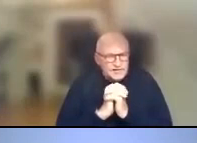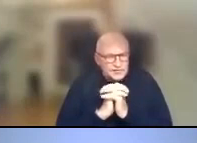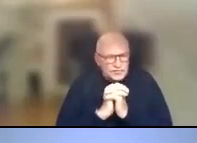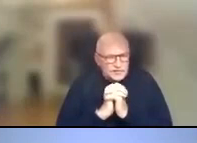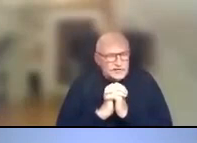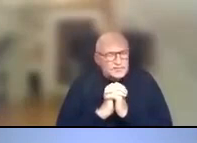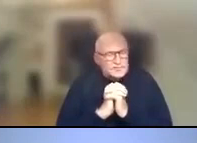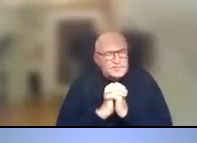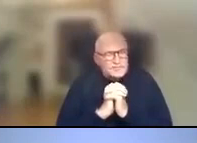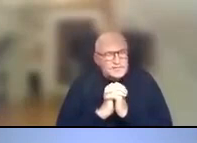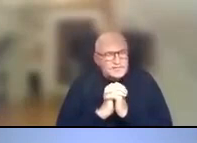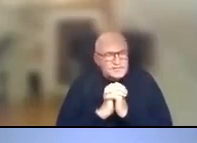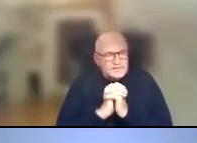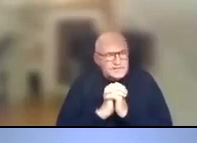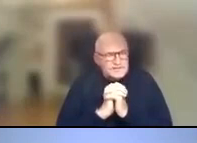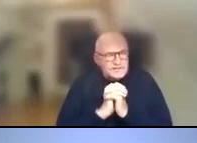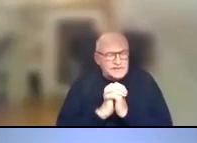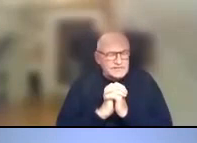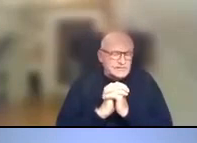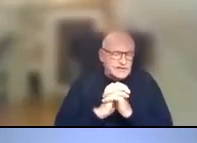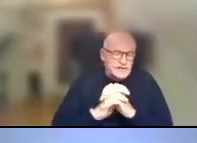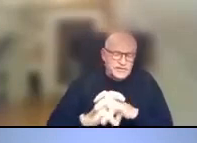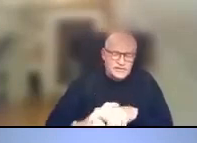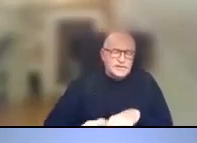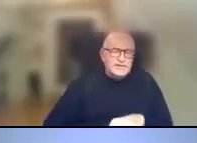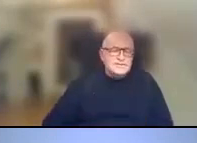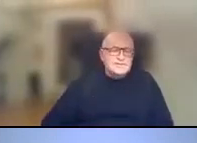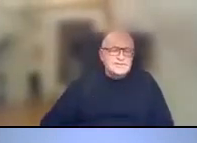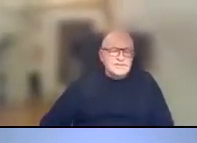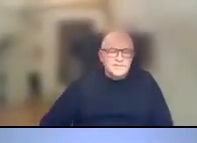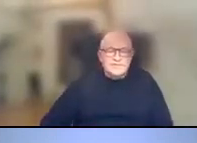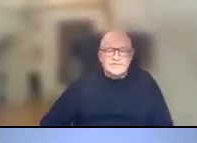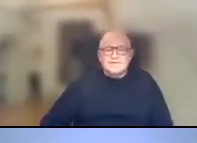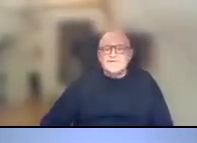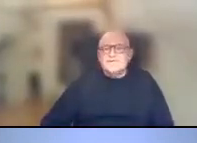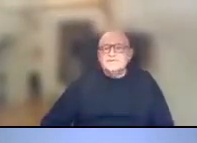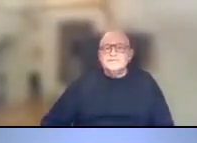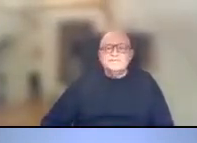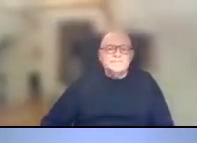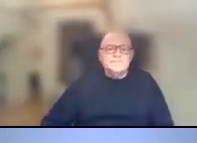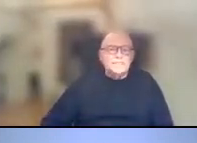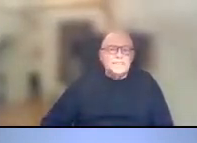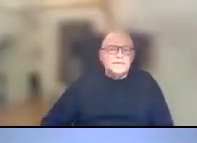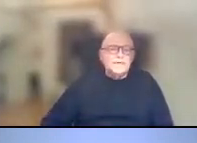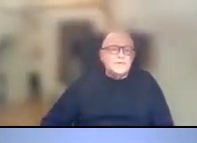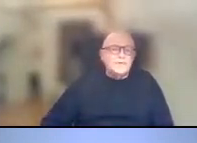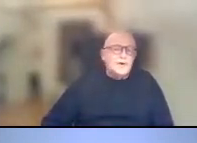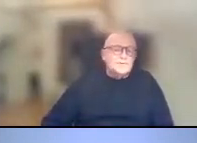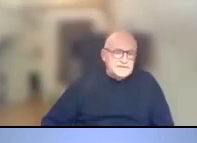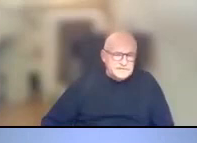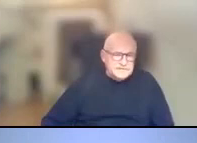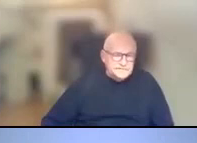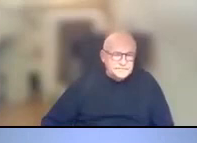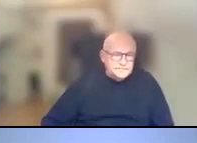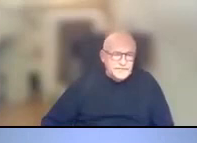Fällen der Tod erwartungsgemäß in den meisten eintritt, aber längst nicht immer und in diesen Fällen